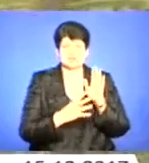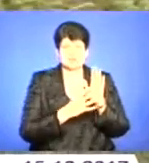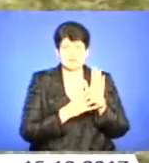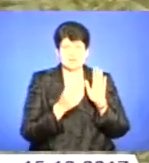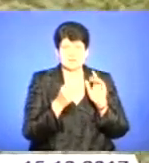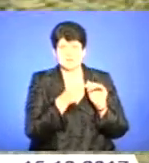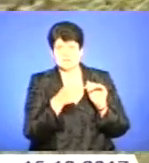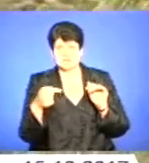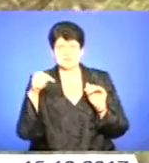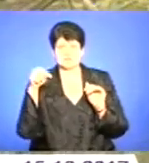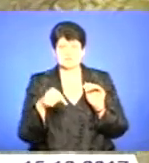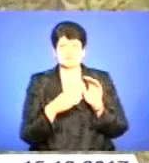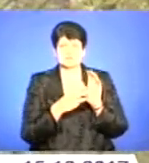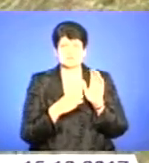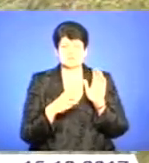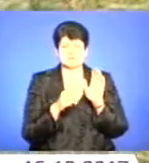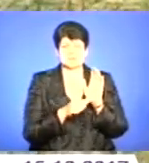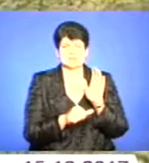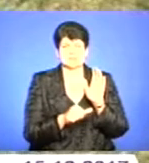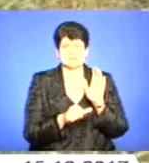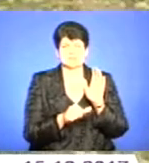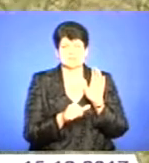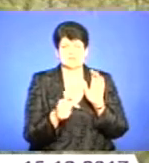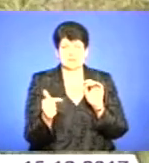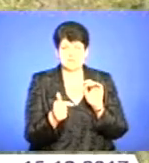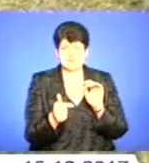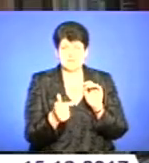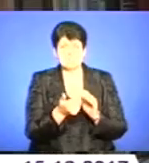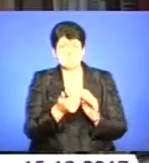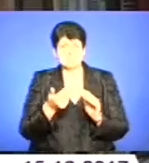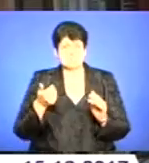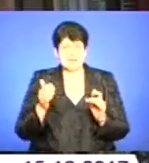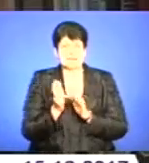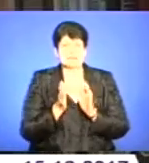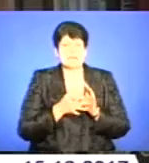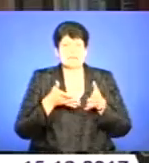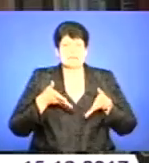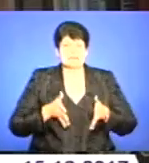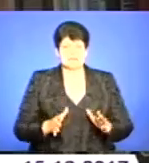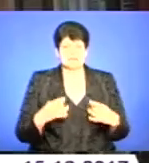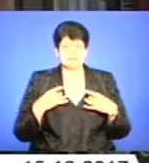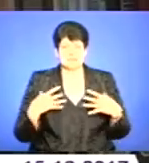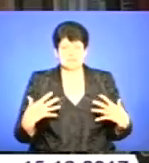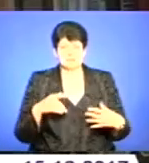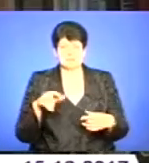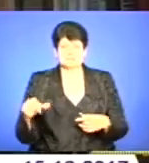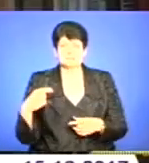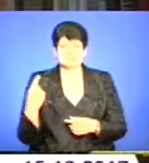до 1806 гривень. Перед різдвяними святами мешканці області